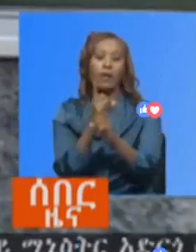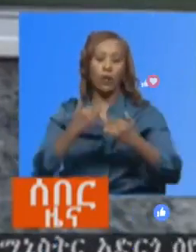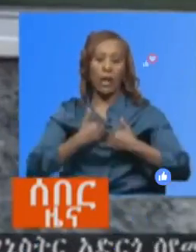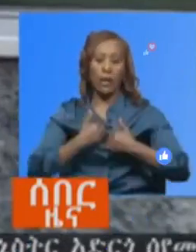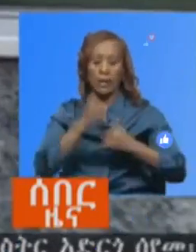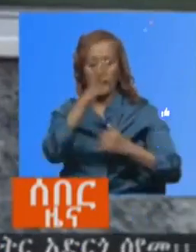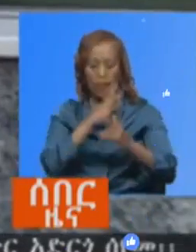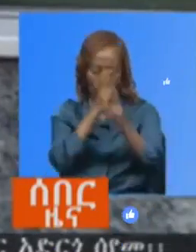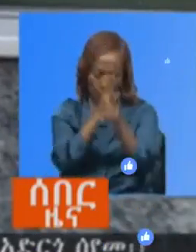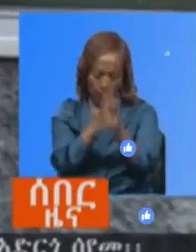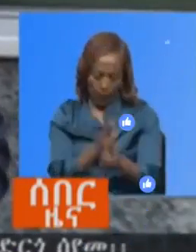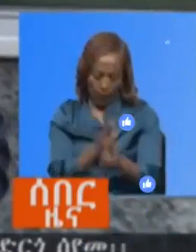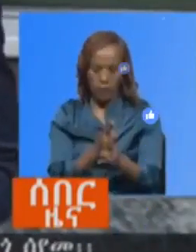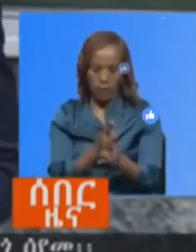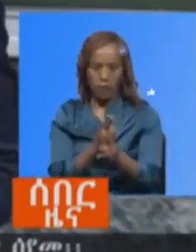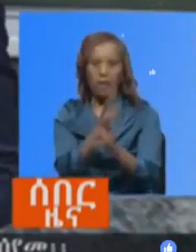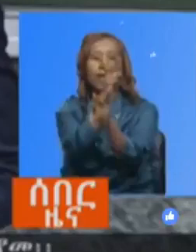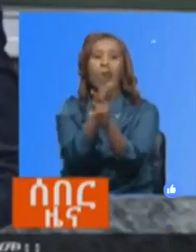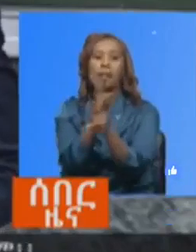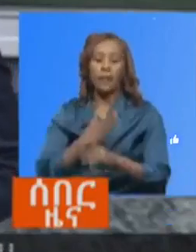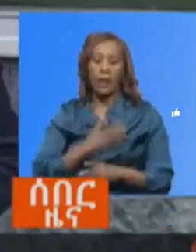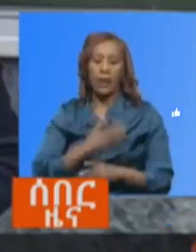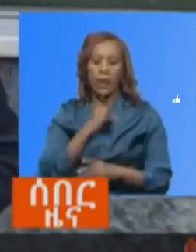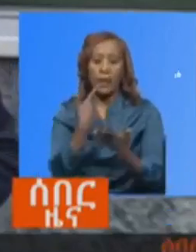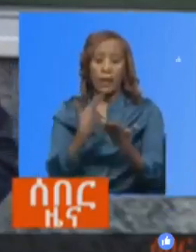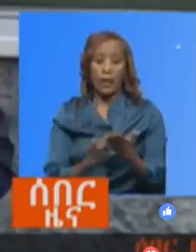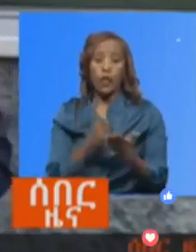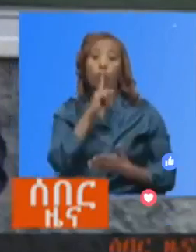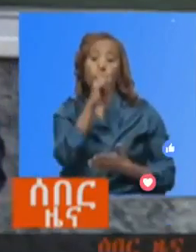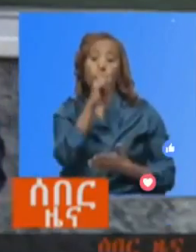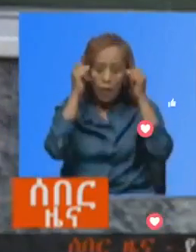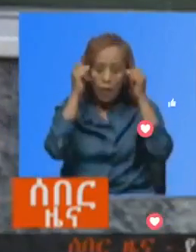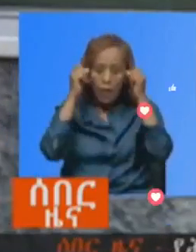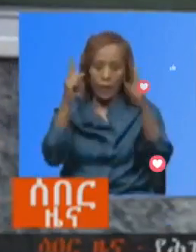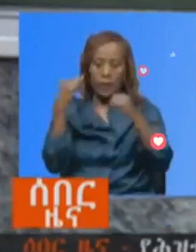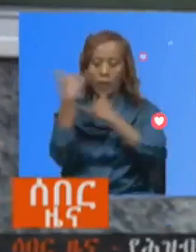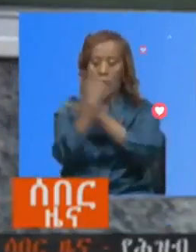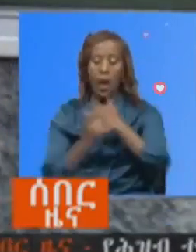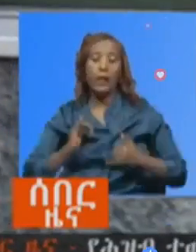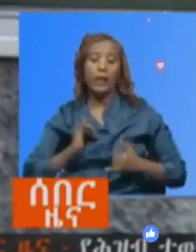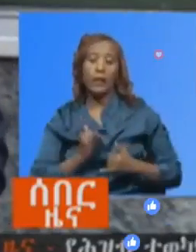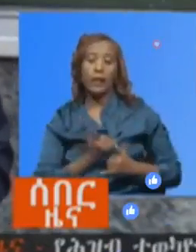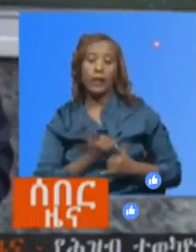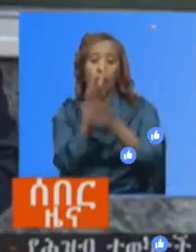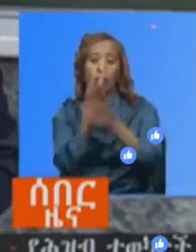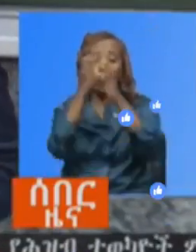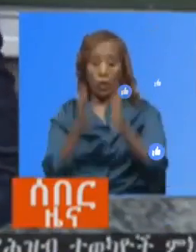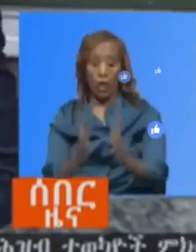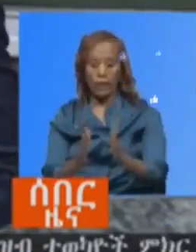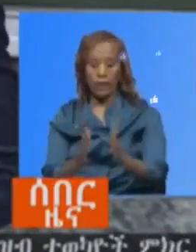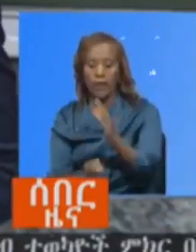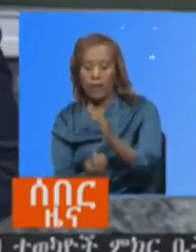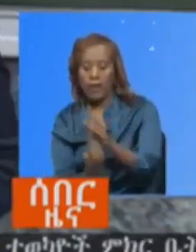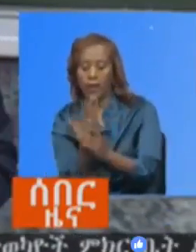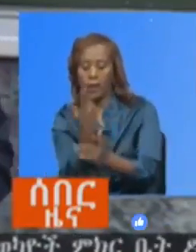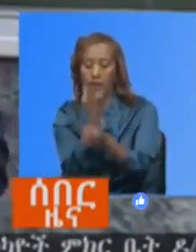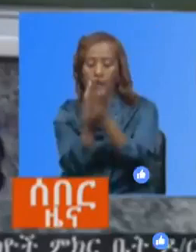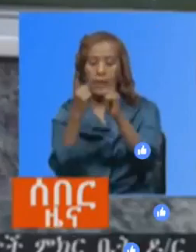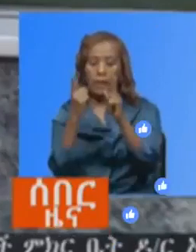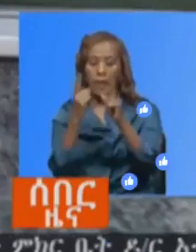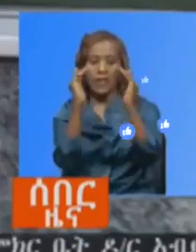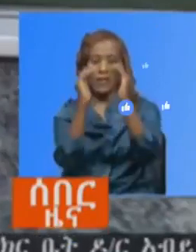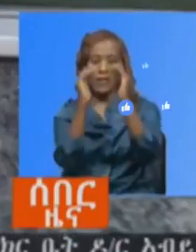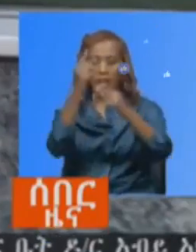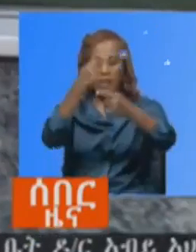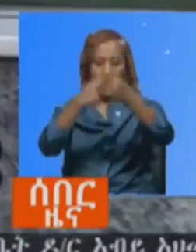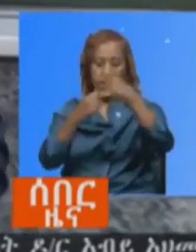ሰብአዊ ክብራችንን ያስጠብቅልናል። ይህን እውነታ በመረዳት በሀገራችን ዴሞክራሲ እንዲያብብ፣ ነጻነትና ፍትህ